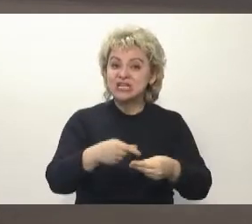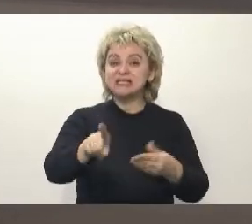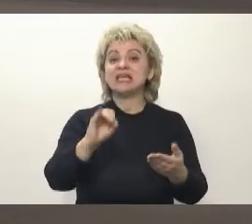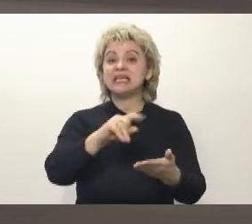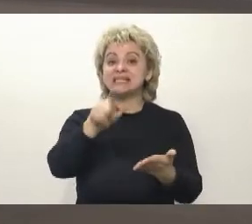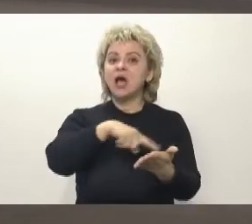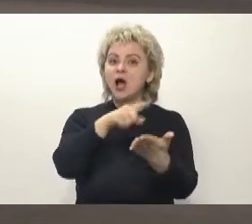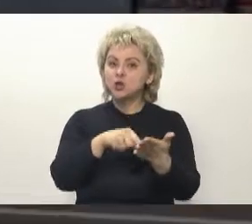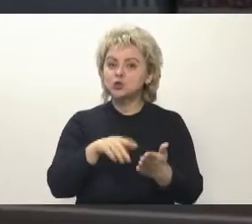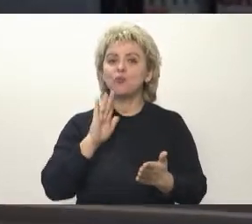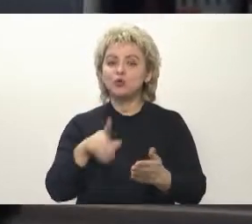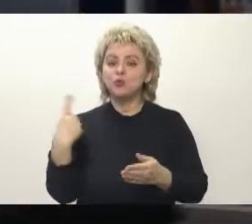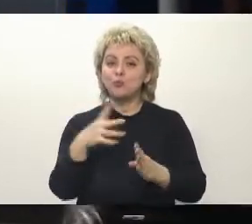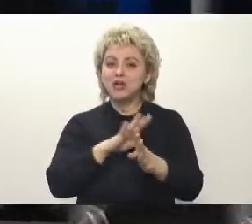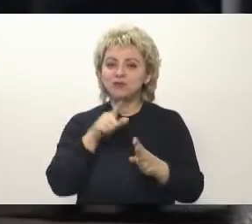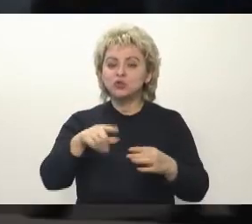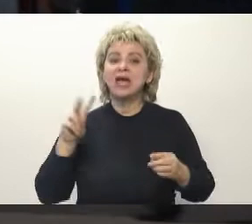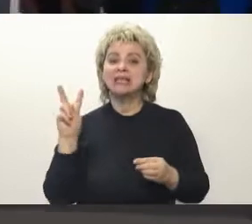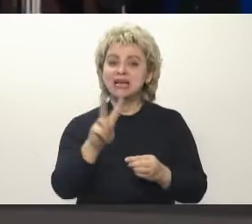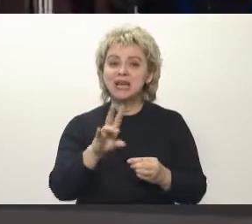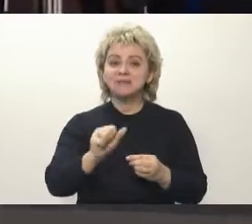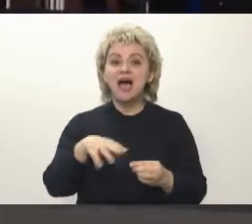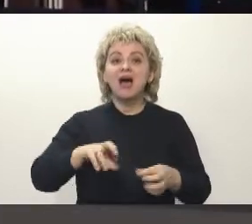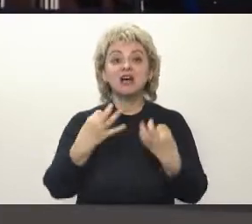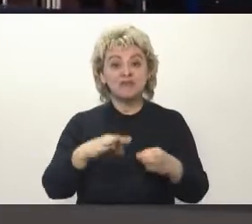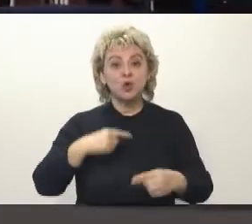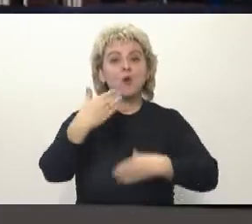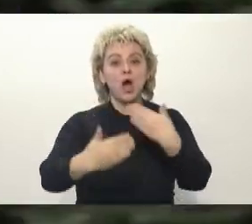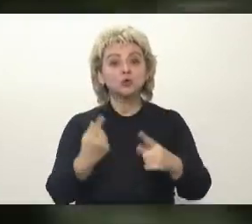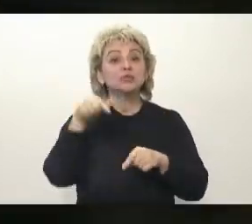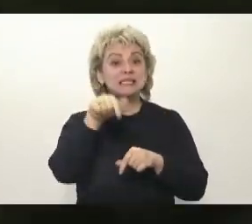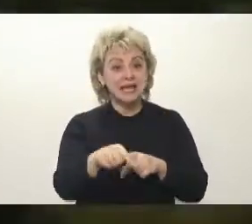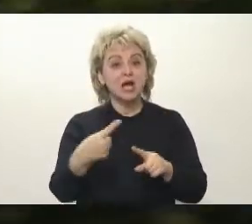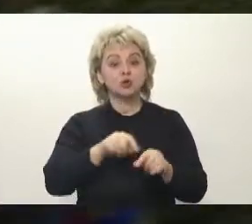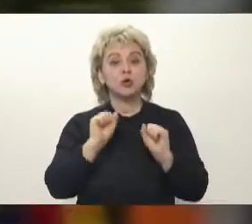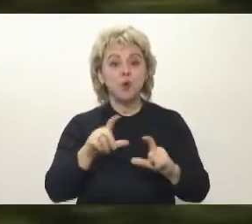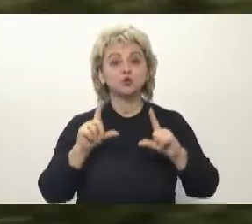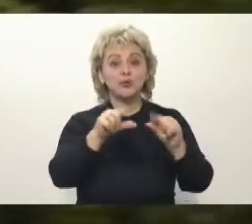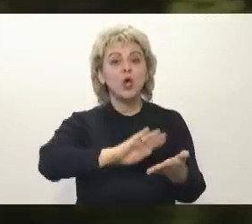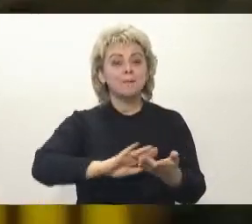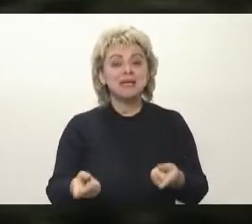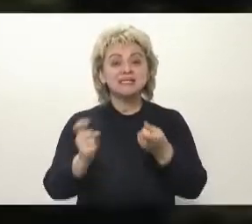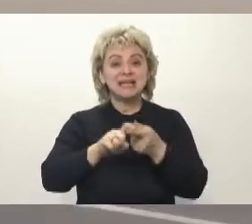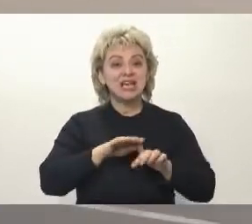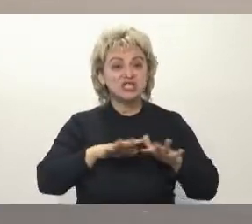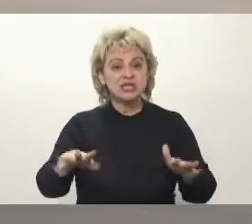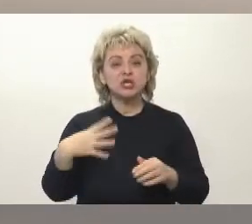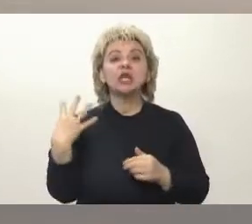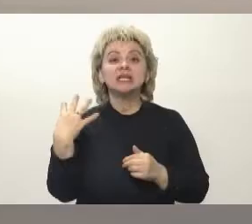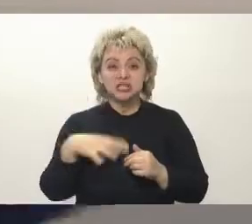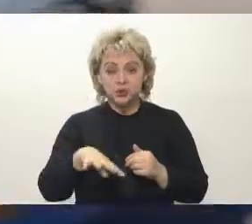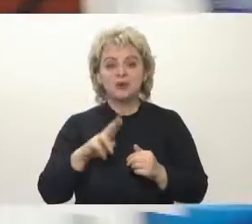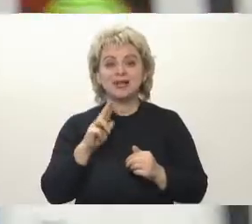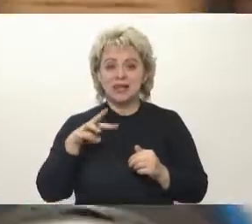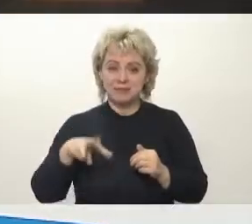из городского. Причем в первую очередь троллейбусы на автономном ходу, то есть те, которые могут проезжать без контактной сети